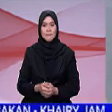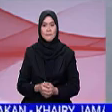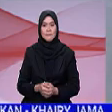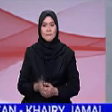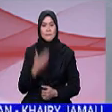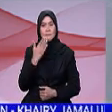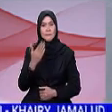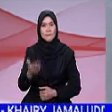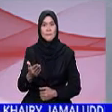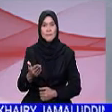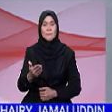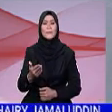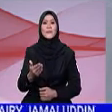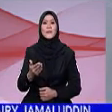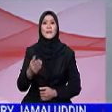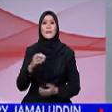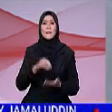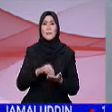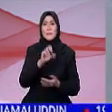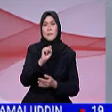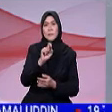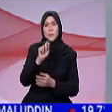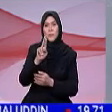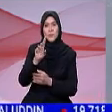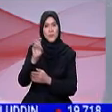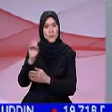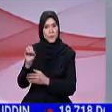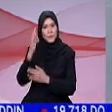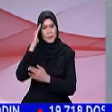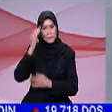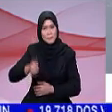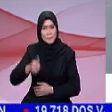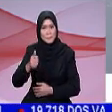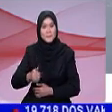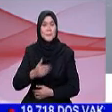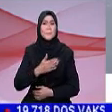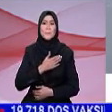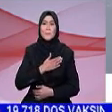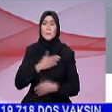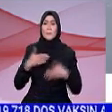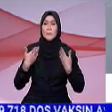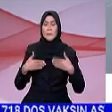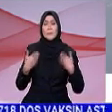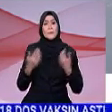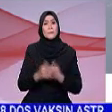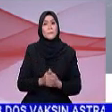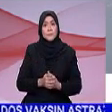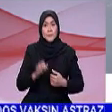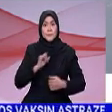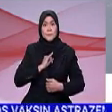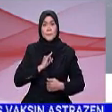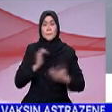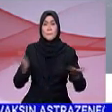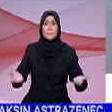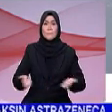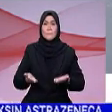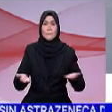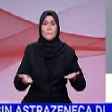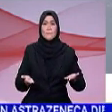Baik, terima kasih Konstan di studio. Assalamualaikum dan salam sejahtera. Saudara, ketika ini saya berada di salah